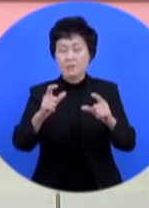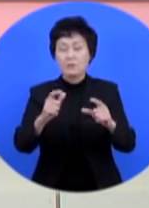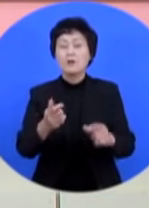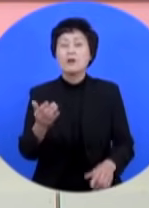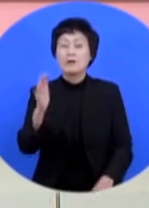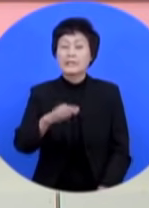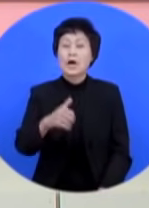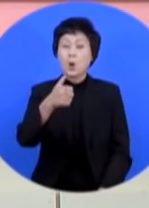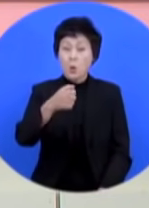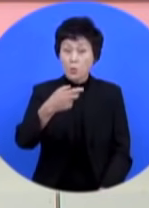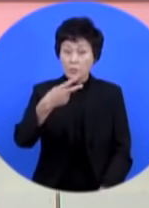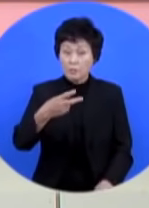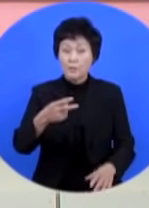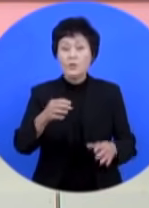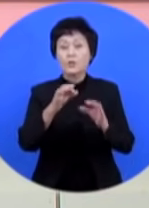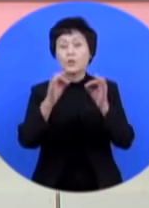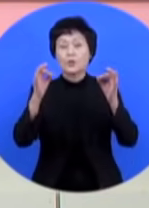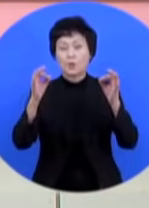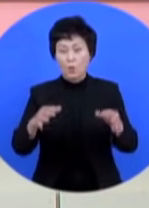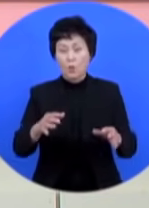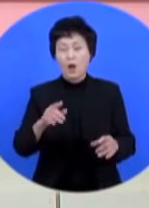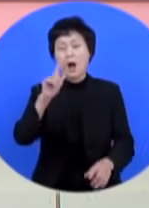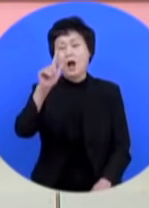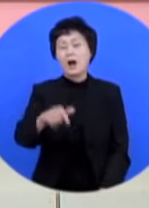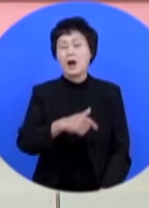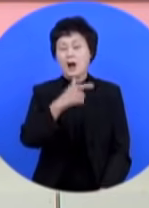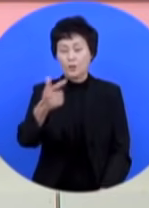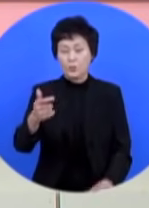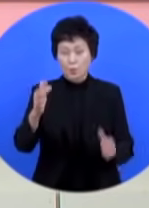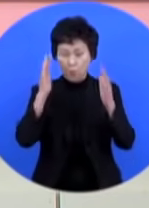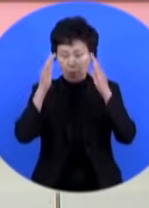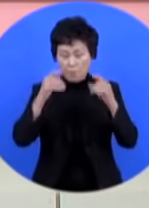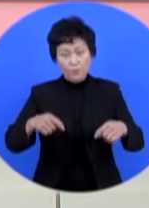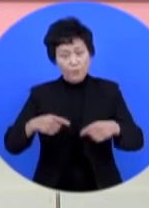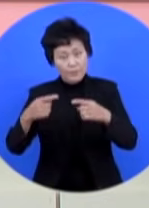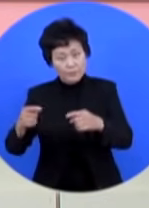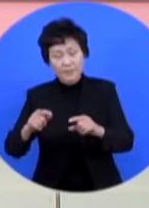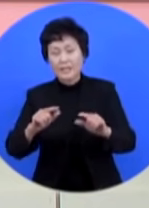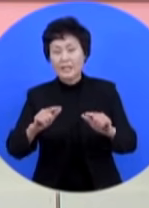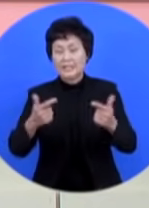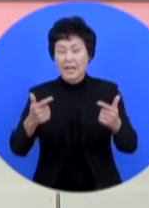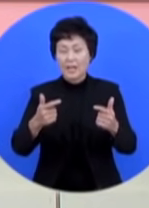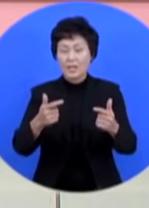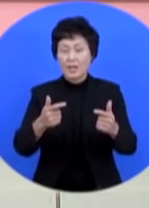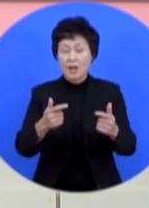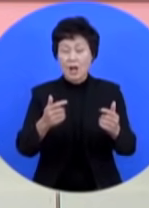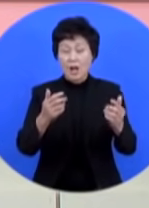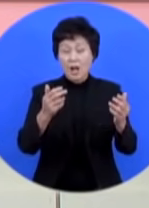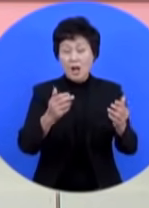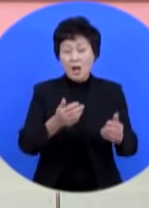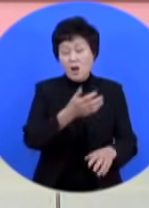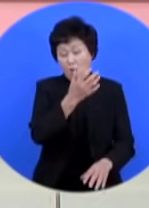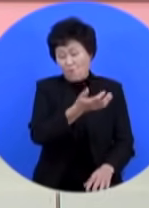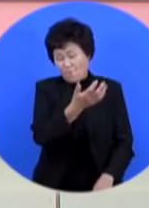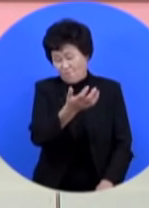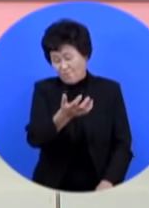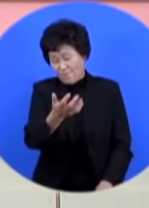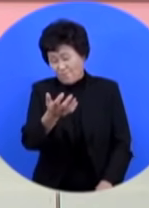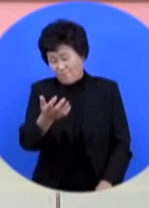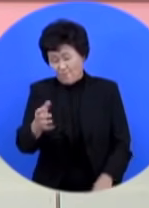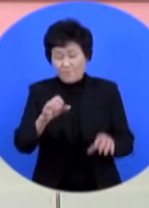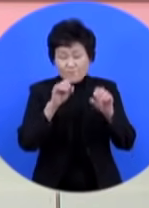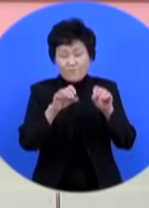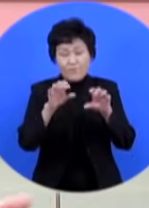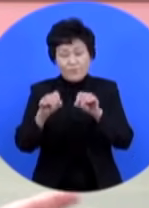않고 서부영날 경남 함양 합천 뭐 어령 골짝골짝 전도로 다녔습니다. 예, 예. 전도지